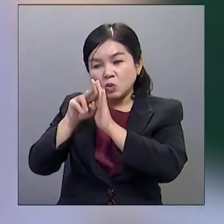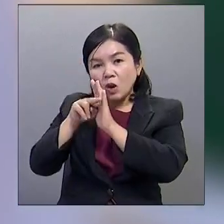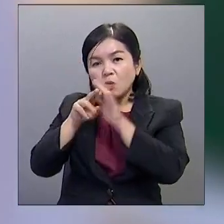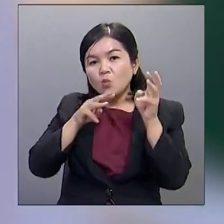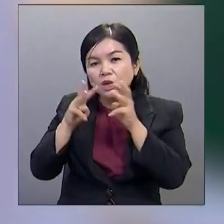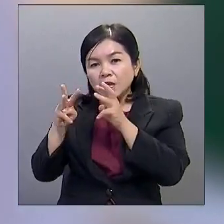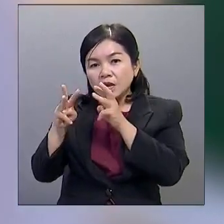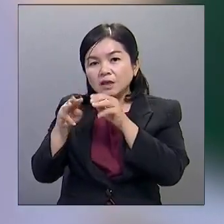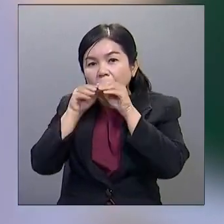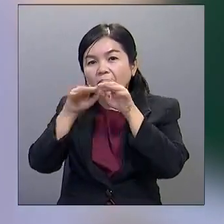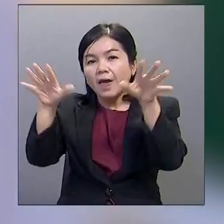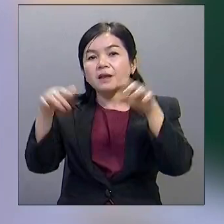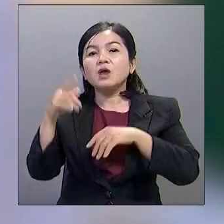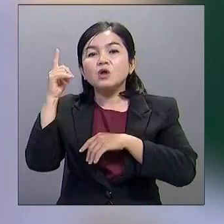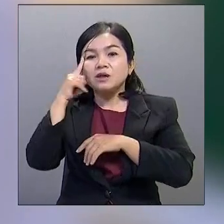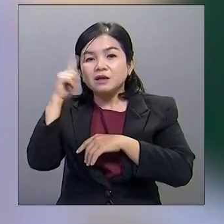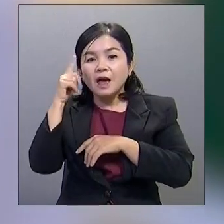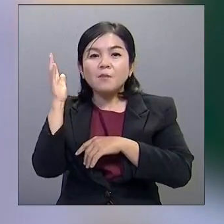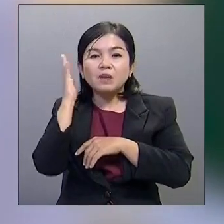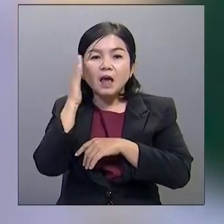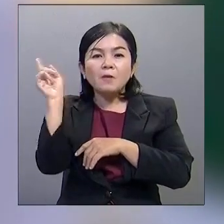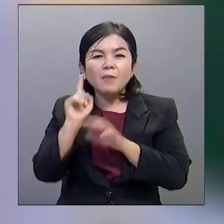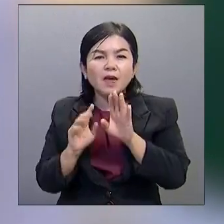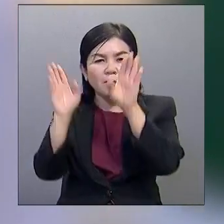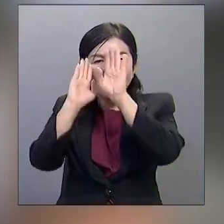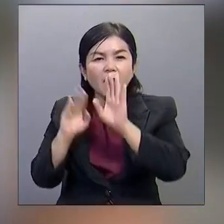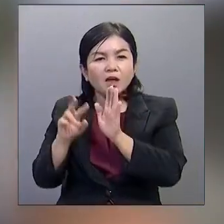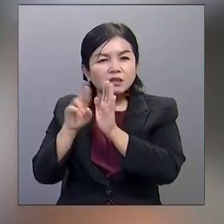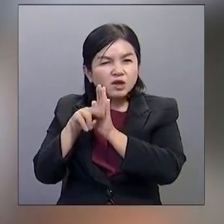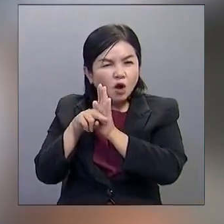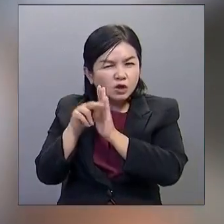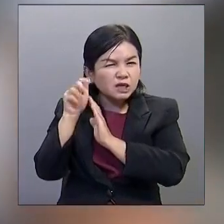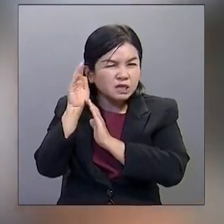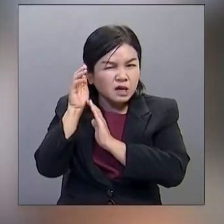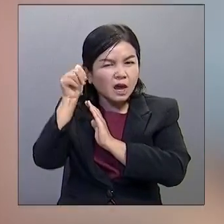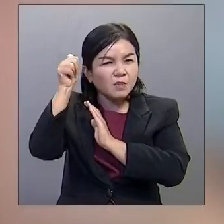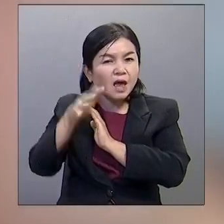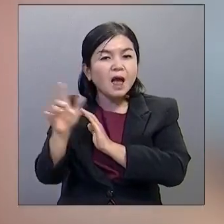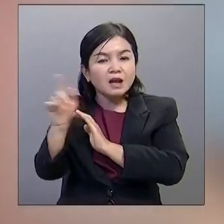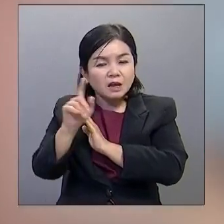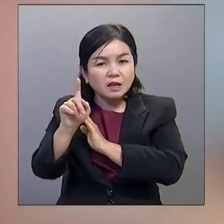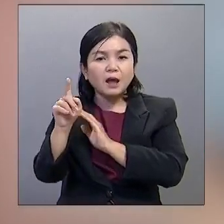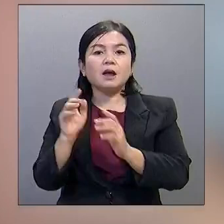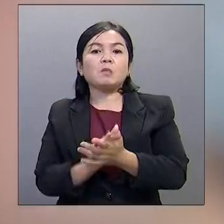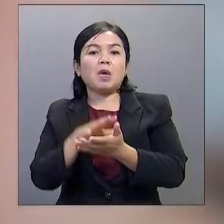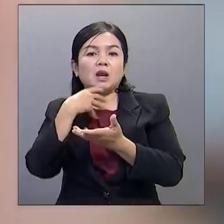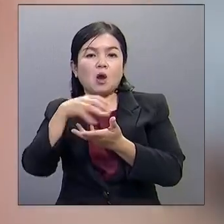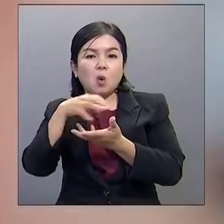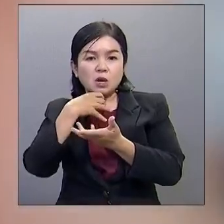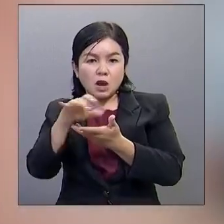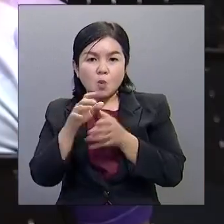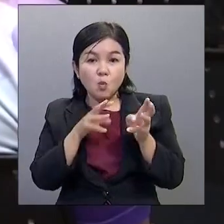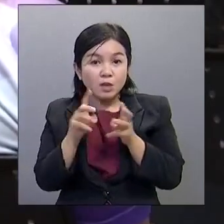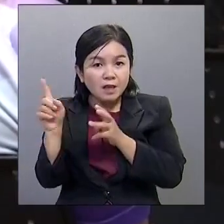คนนี้เทคนิคคือเสียงเขานะ ใช่ค่ะซึ่งคุณธรรมชาติโยธาจุนเนี่ยเขามาเล่าให้ฟังถึงกล